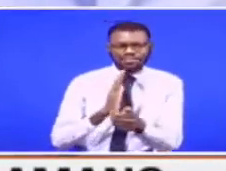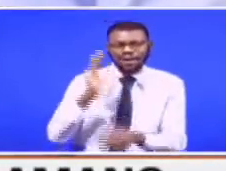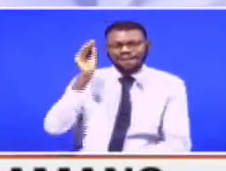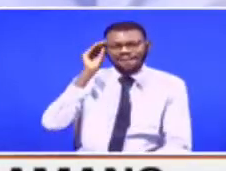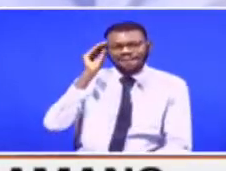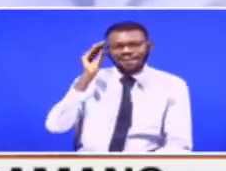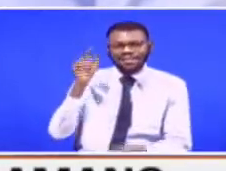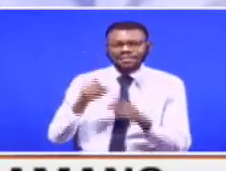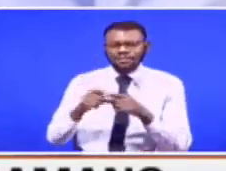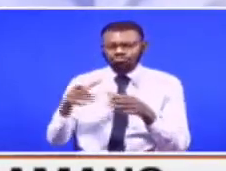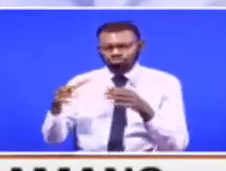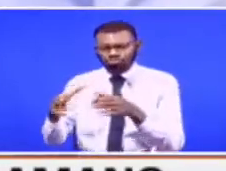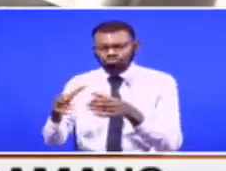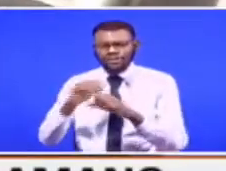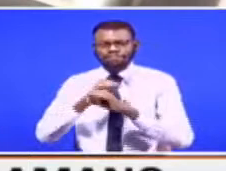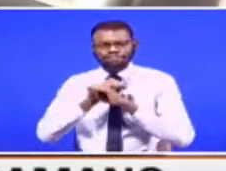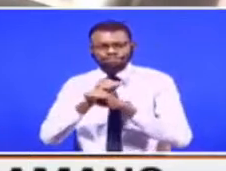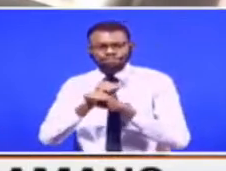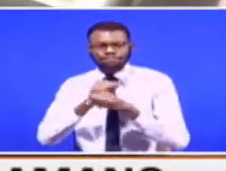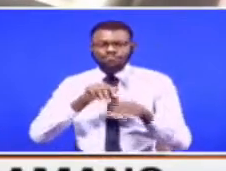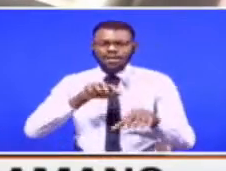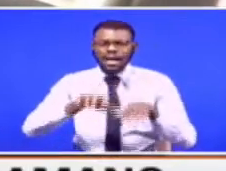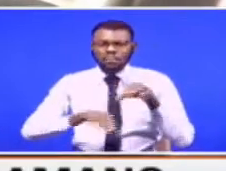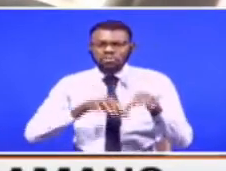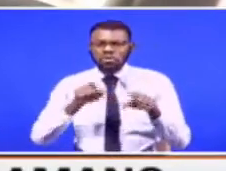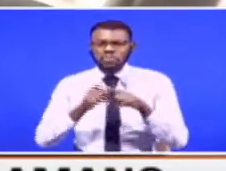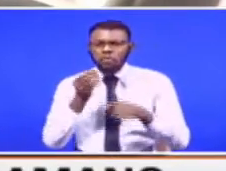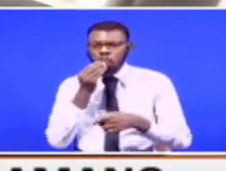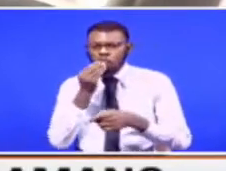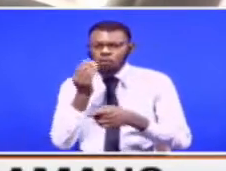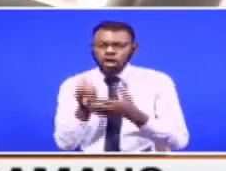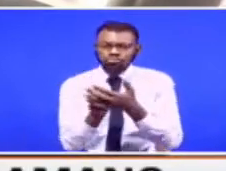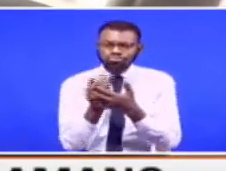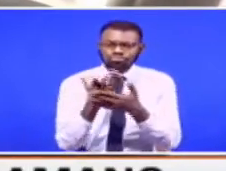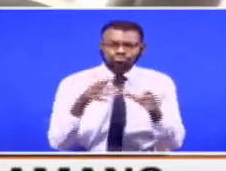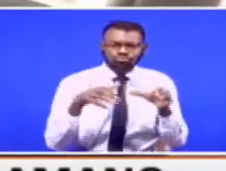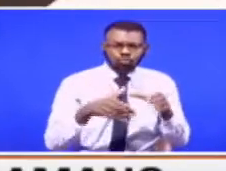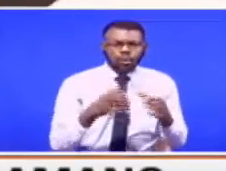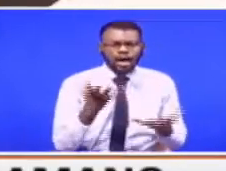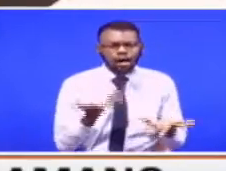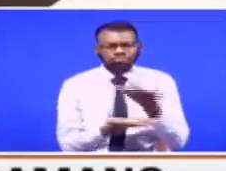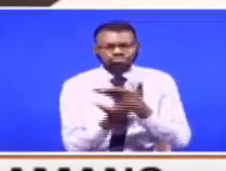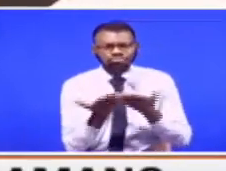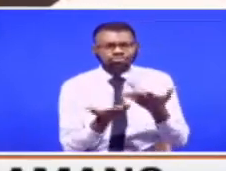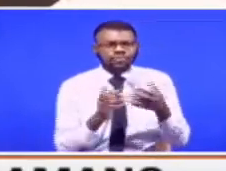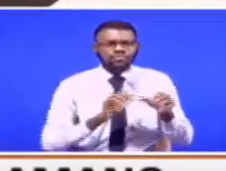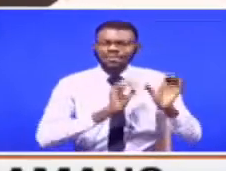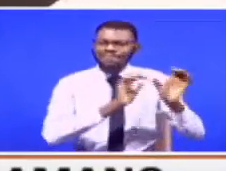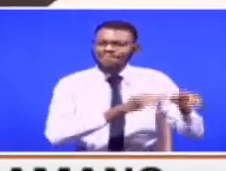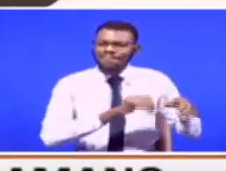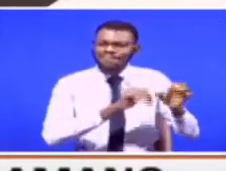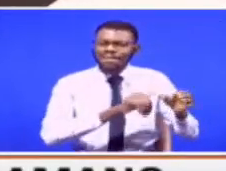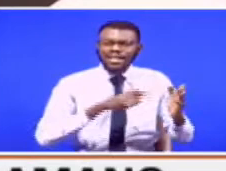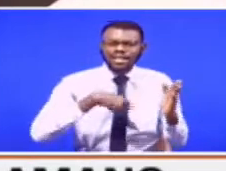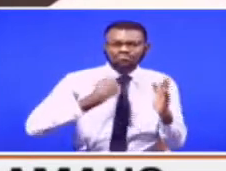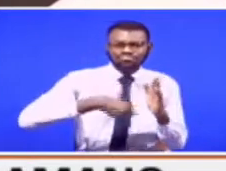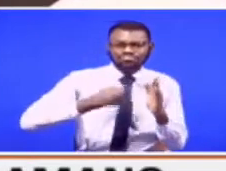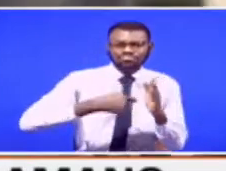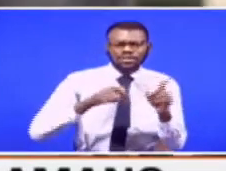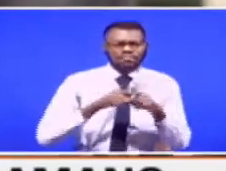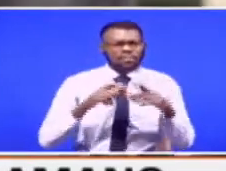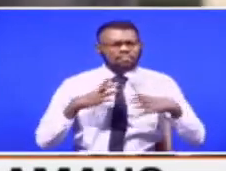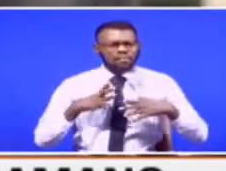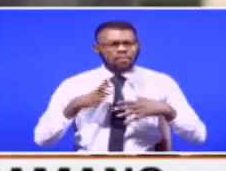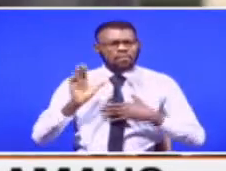sekta ya utunzaji wa wanyama na kilimo na uzalishaji wa vyakula wakijadili jinsi kilimo, ustawi wa viwanda na shughuli zingine za